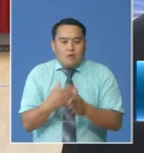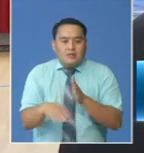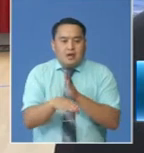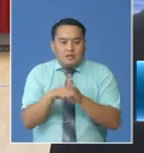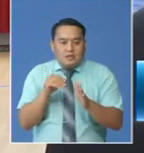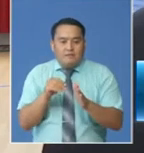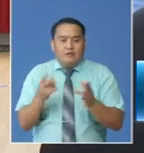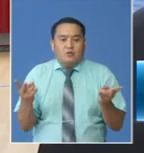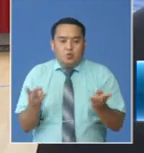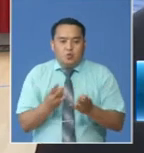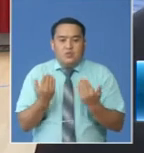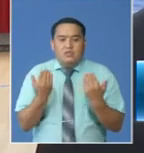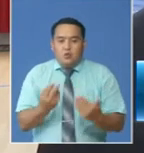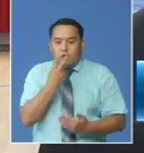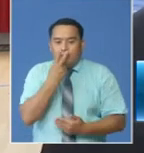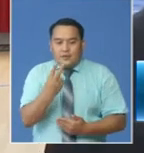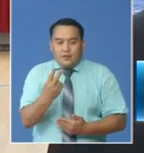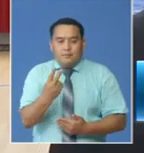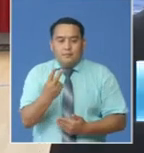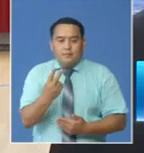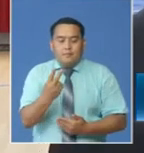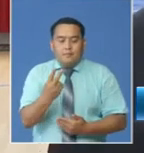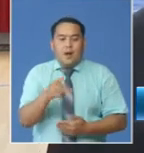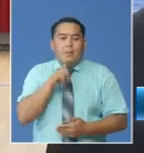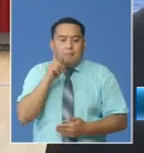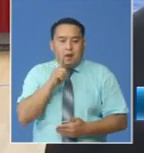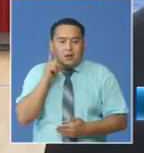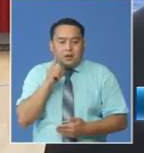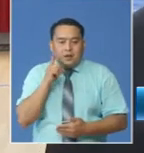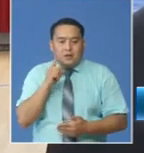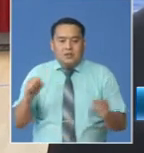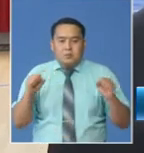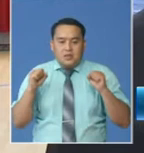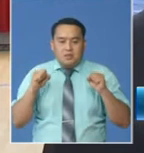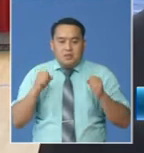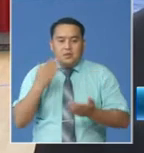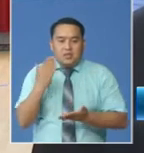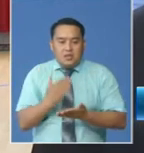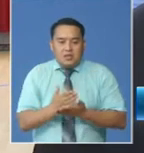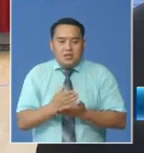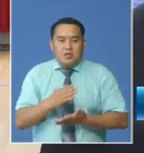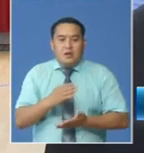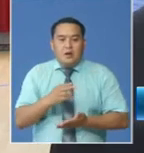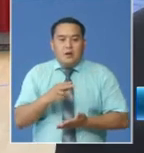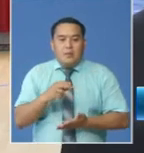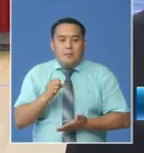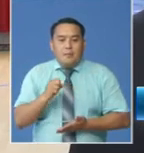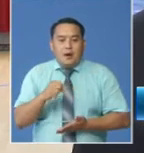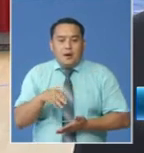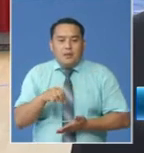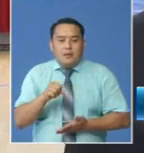новый состав сегодня мы увидим. Вот есть молодые перспективные спортсмены, вот Потасова Юлия 2002